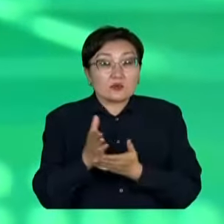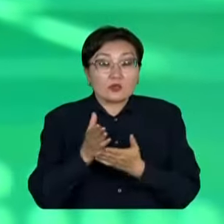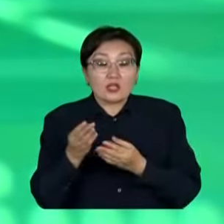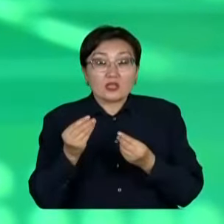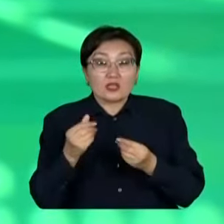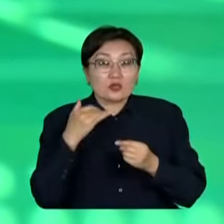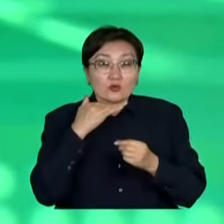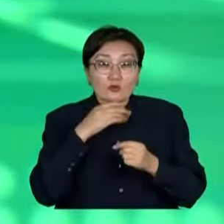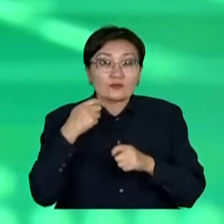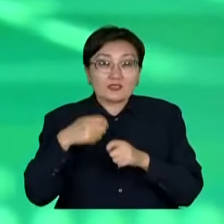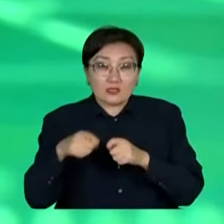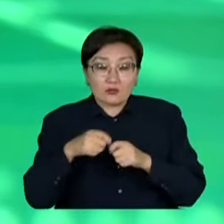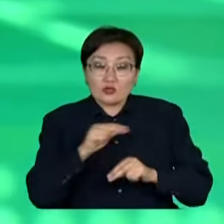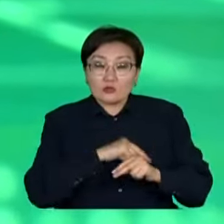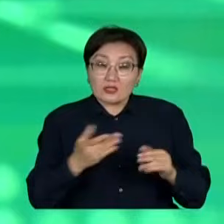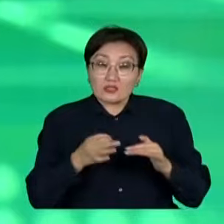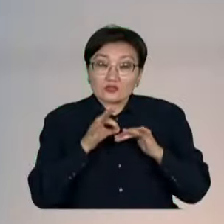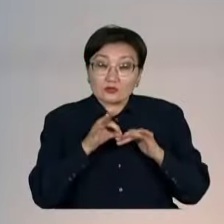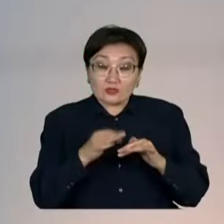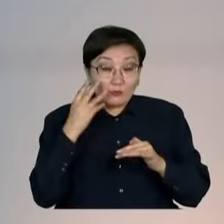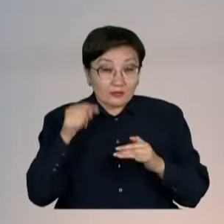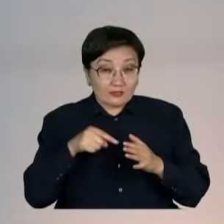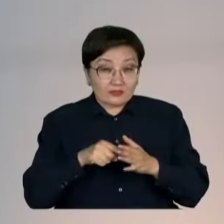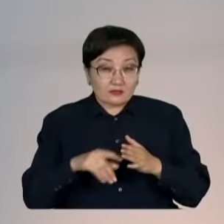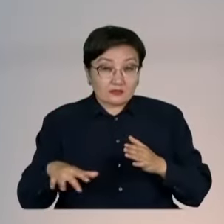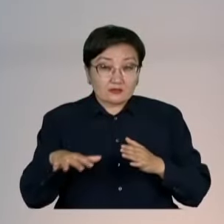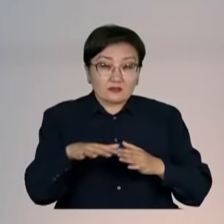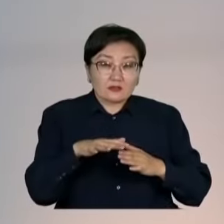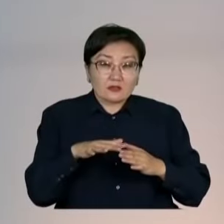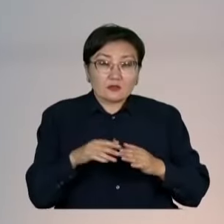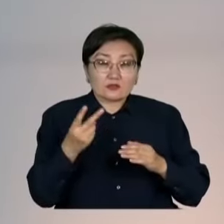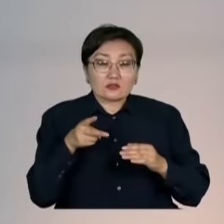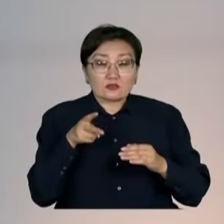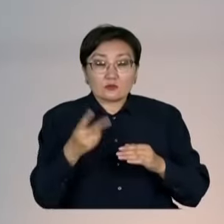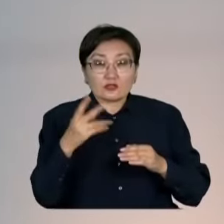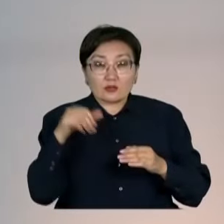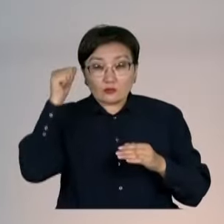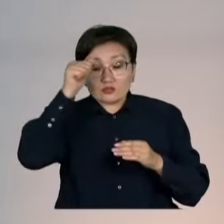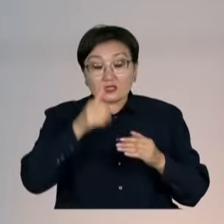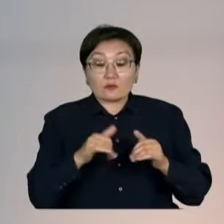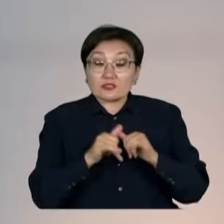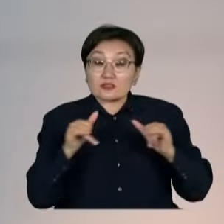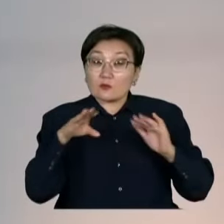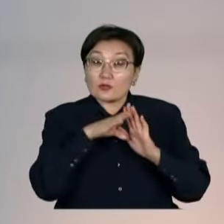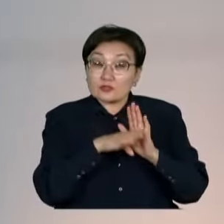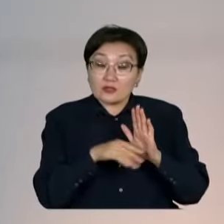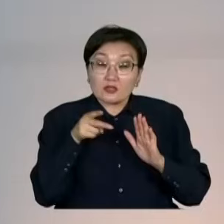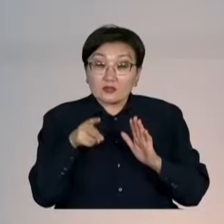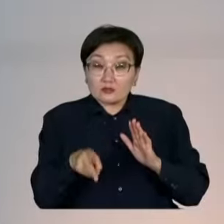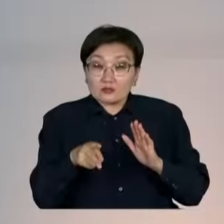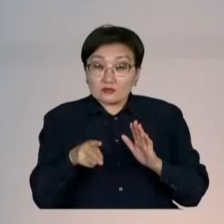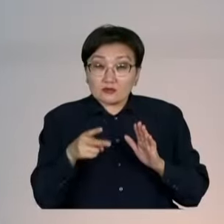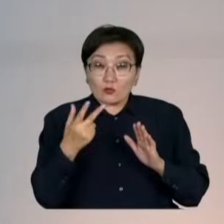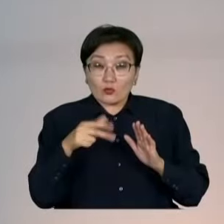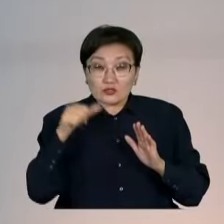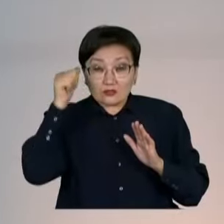көп салдып жатыр? Жұмыс қалай жүріп жатыр? Қараңыз, Алматы қаласын 2025 жылға дейінгі дамыту бағдарламасы және